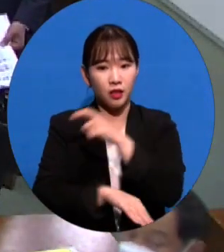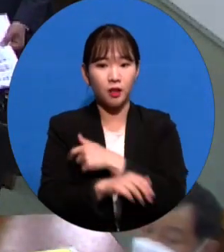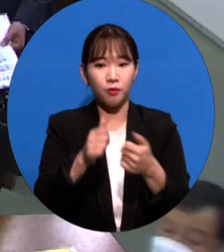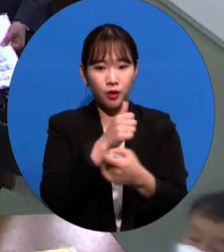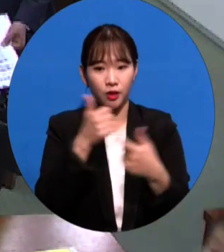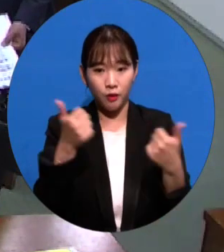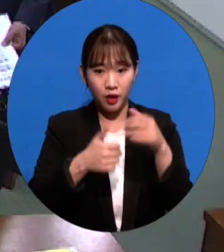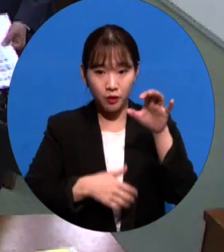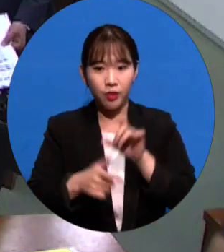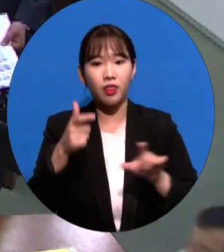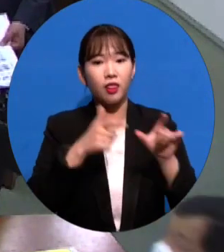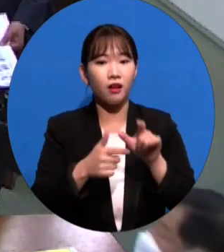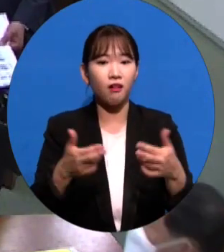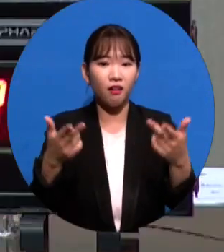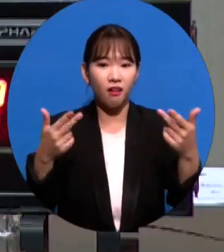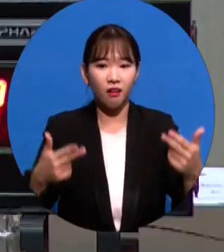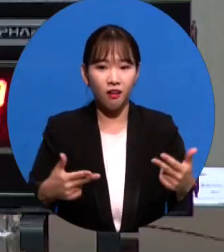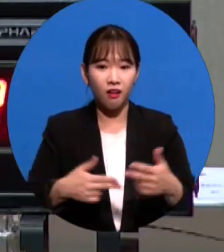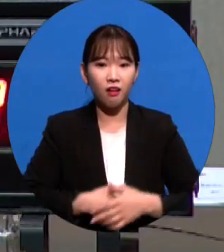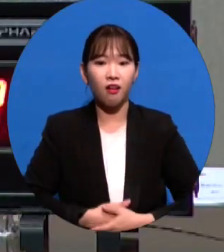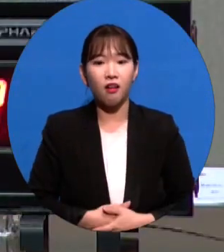상임위원회 회의장은 더 썰렁했습니다.